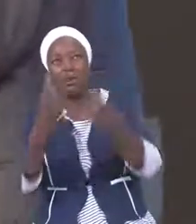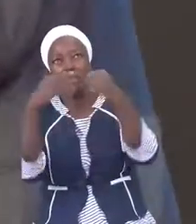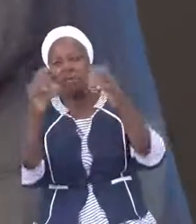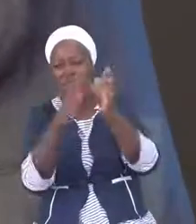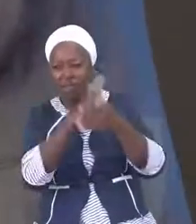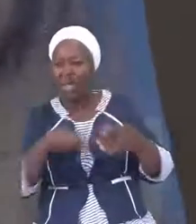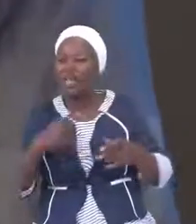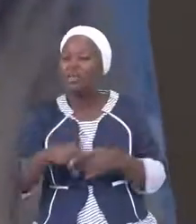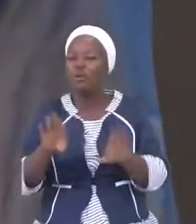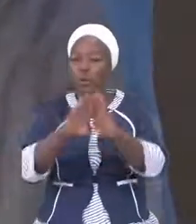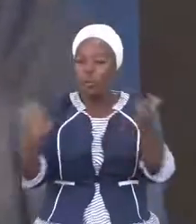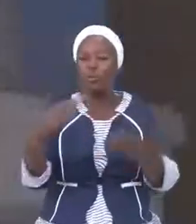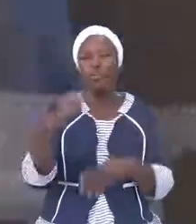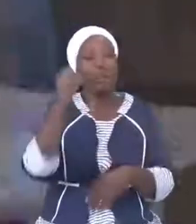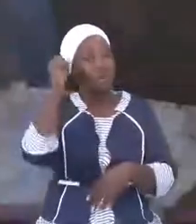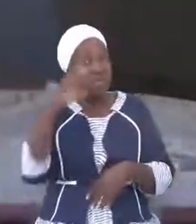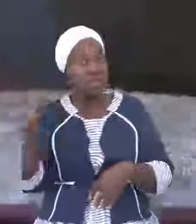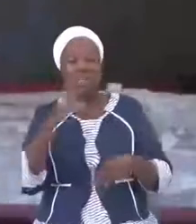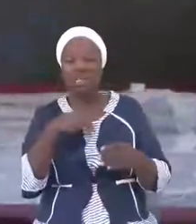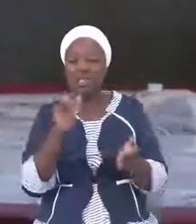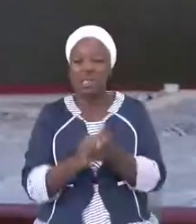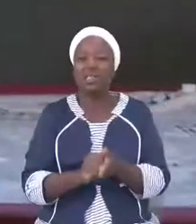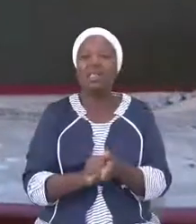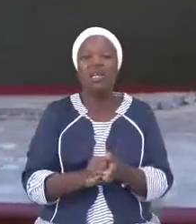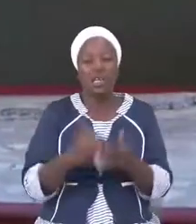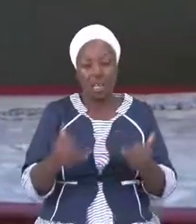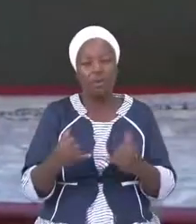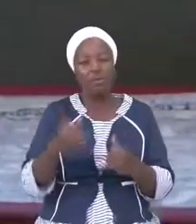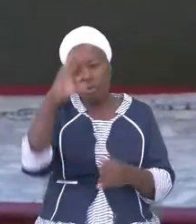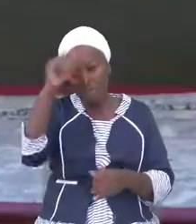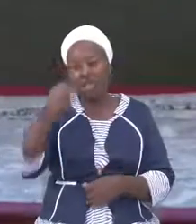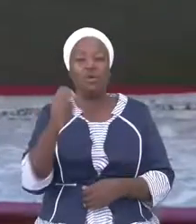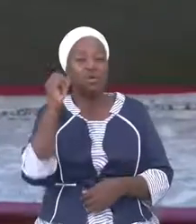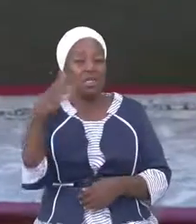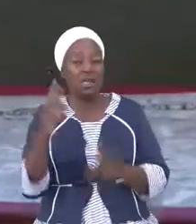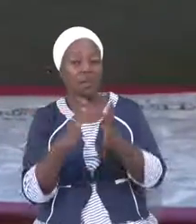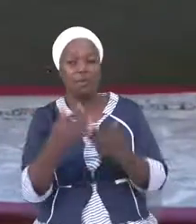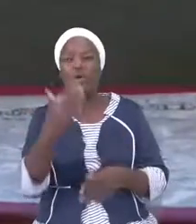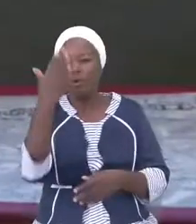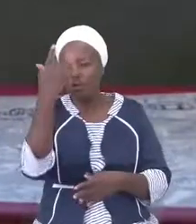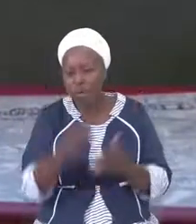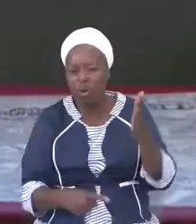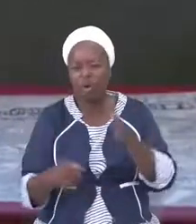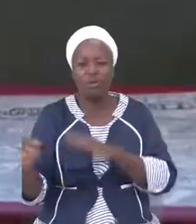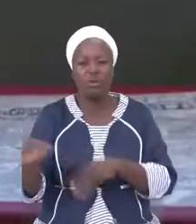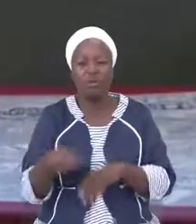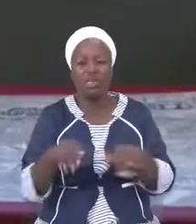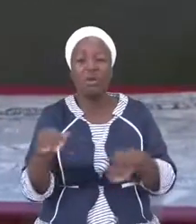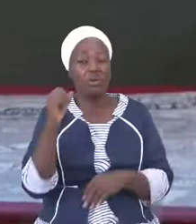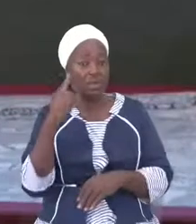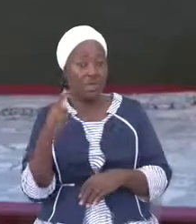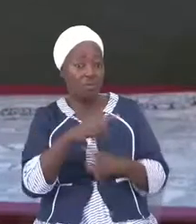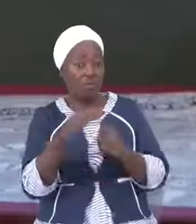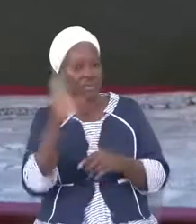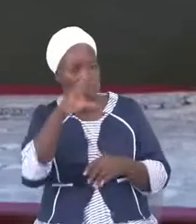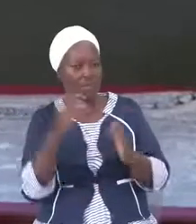que l'arrivée de Christ a ouvert son entendement, son intelligence, et maintenant il comprenait les